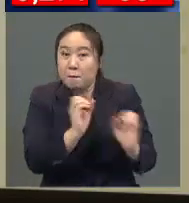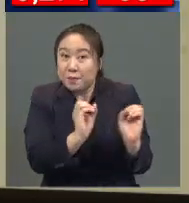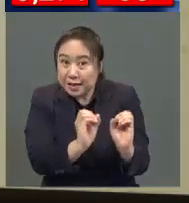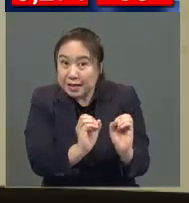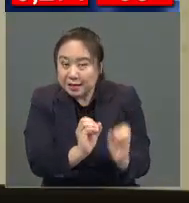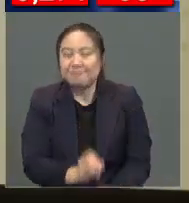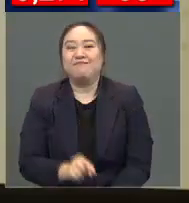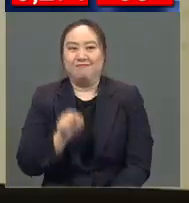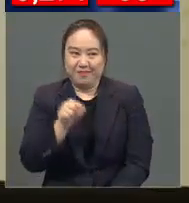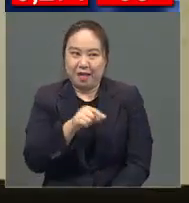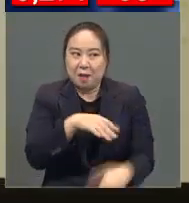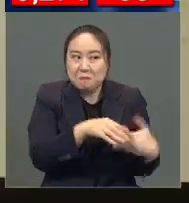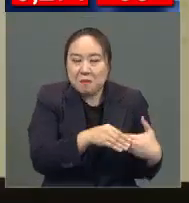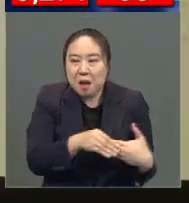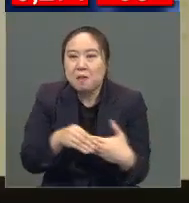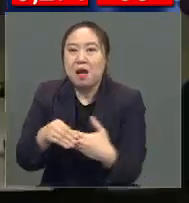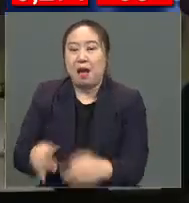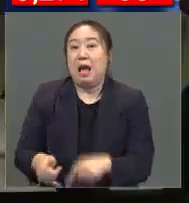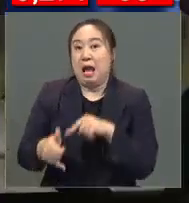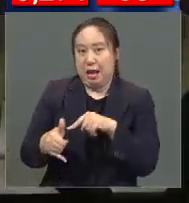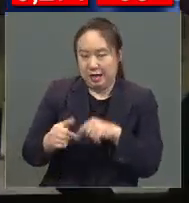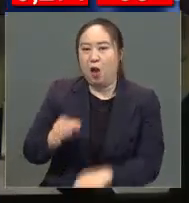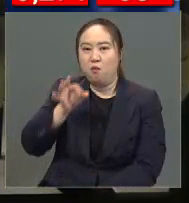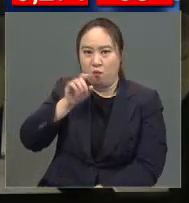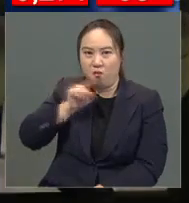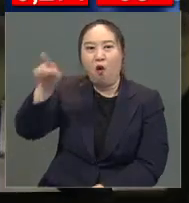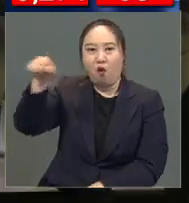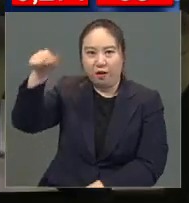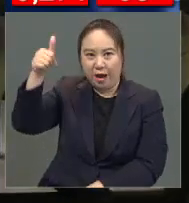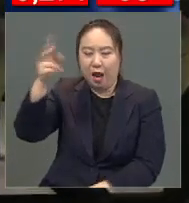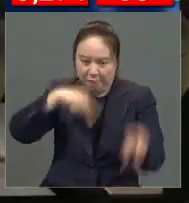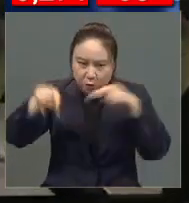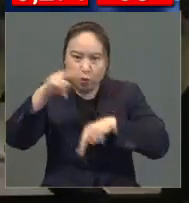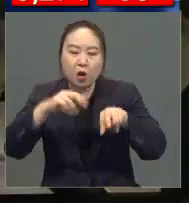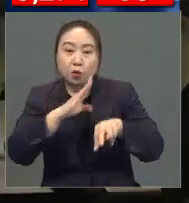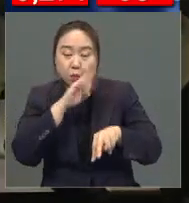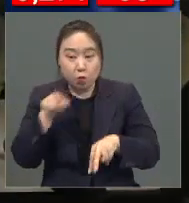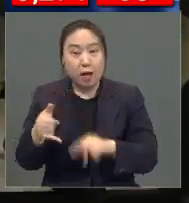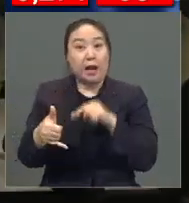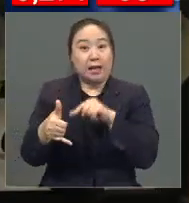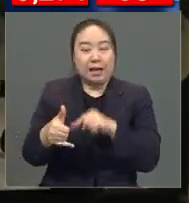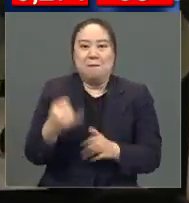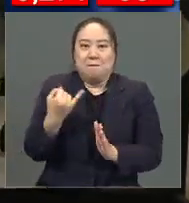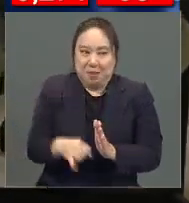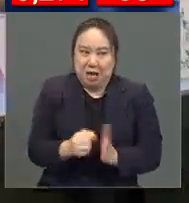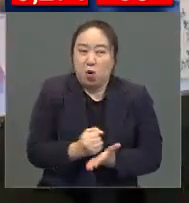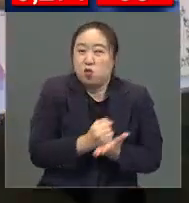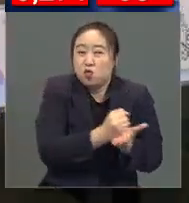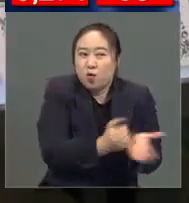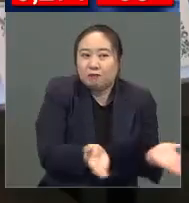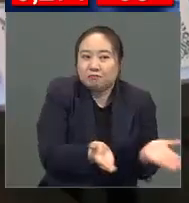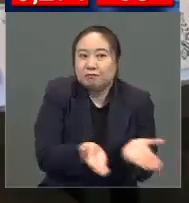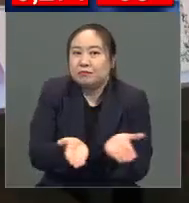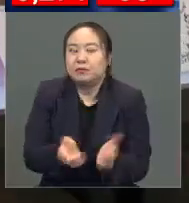นให้แจ้งเจ้าหน้าที่ฝ่ายปกครองในพื้นที่เพื่อเข้าไปตรวจสอบหากพบว่ามีส่วนเกี่ยวข้องจะดำเ